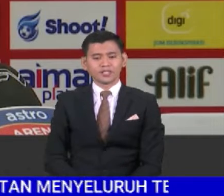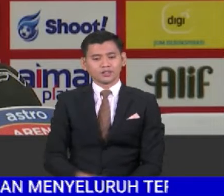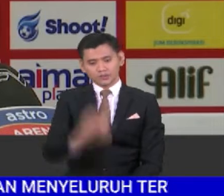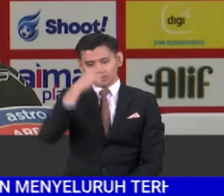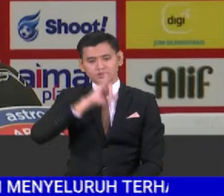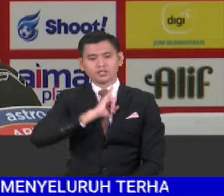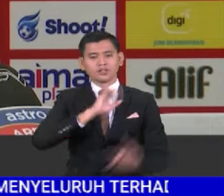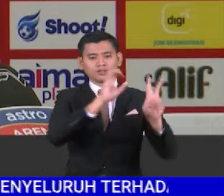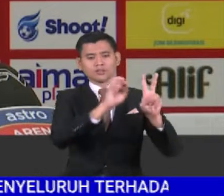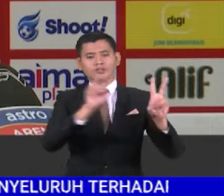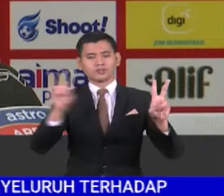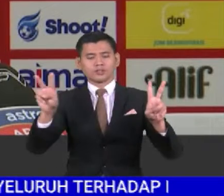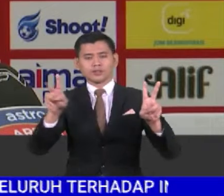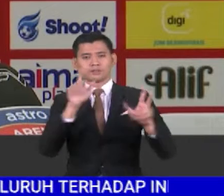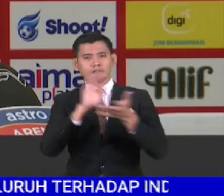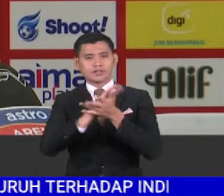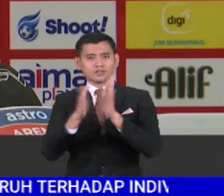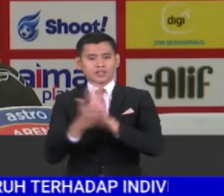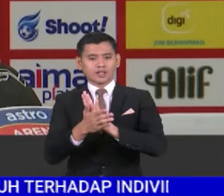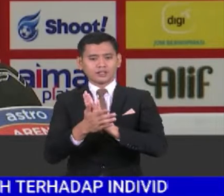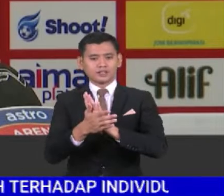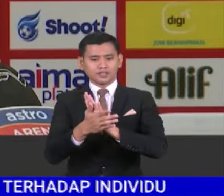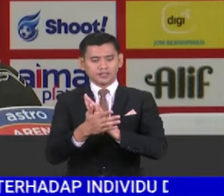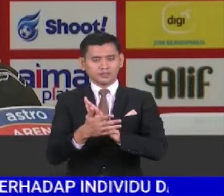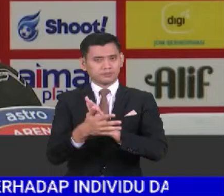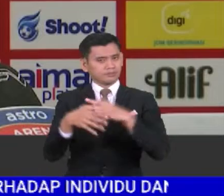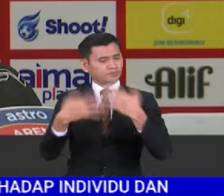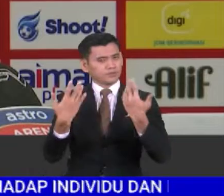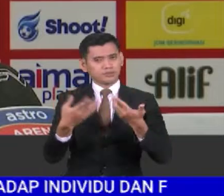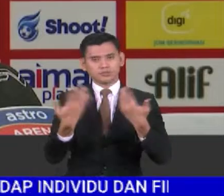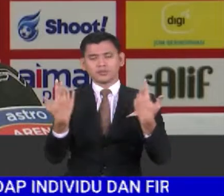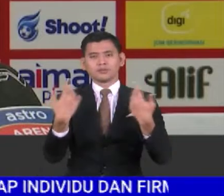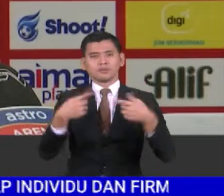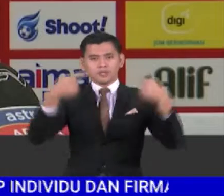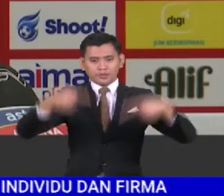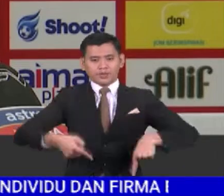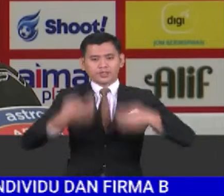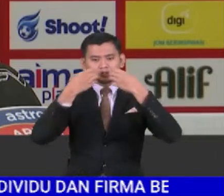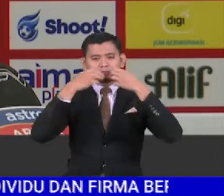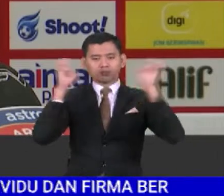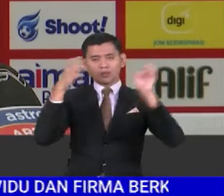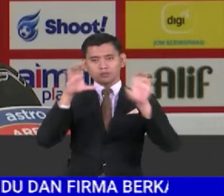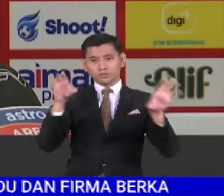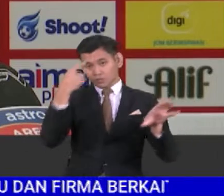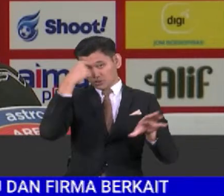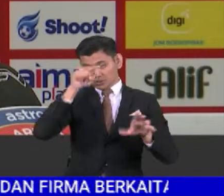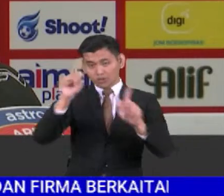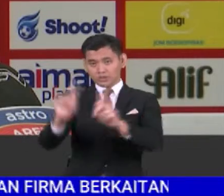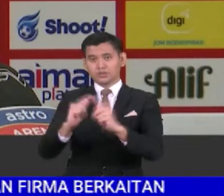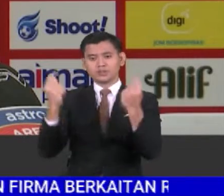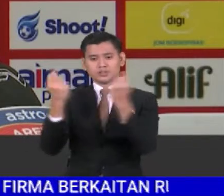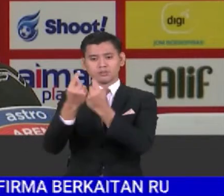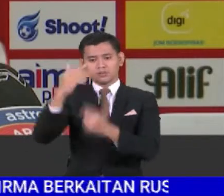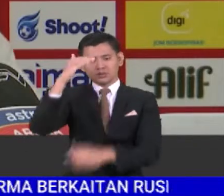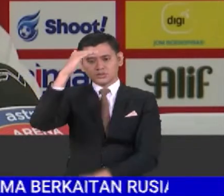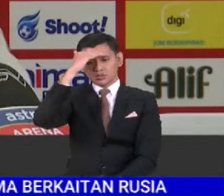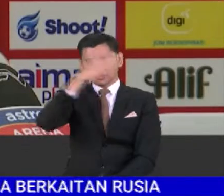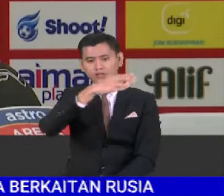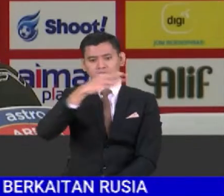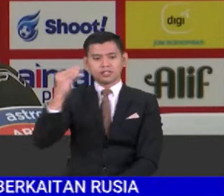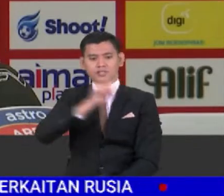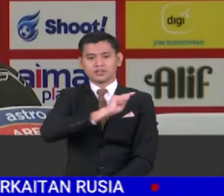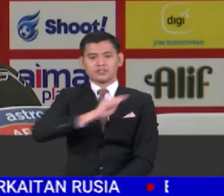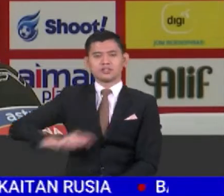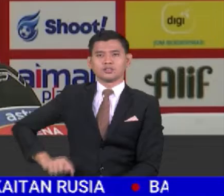2022 is a great year for Johor. It's important for the city, for TMJ, our